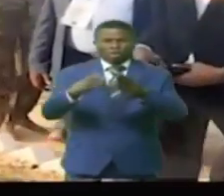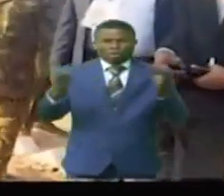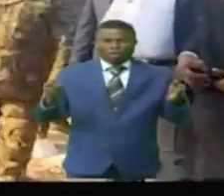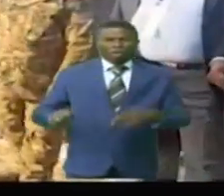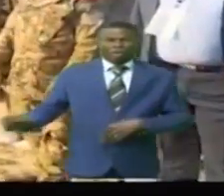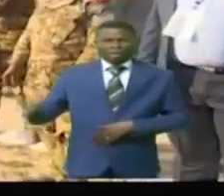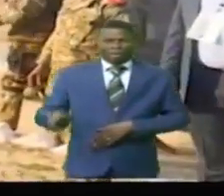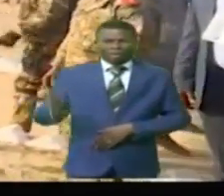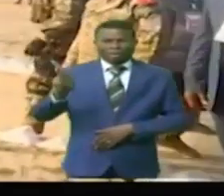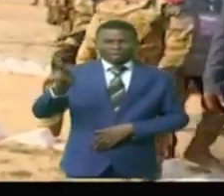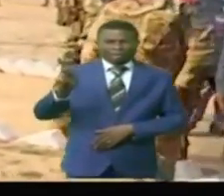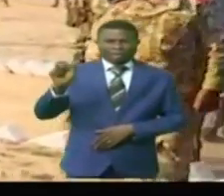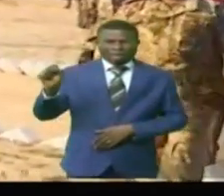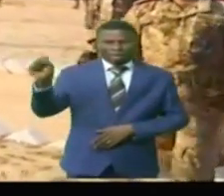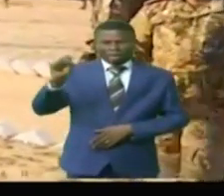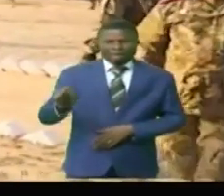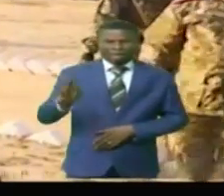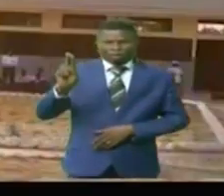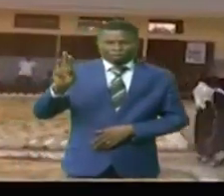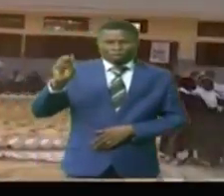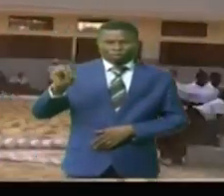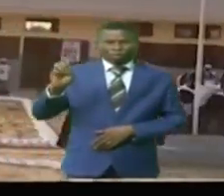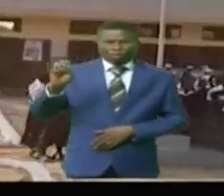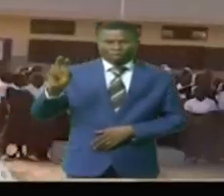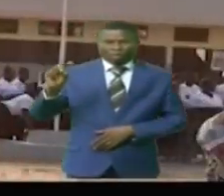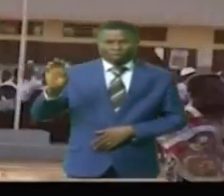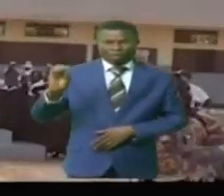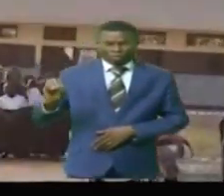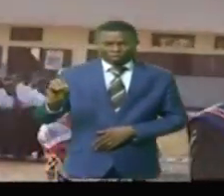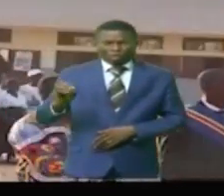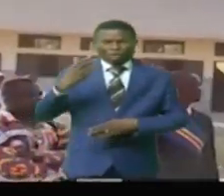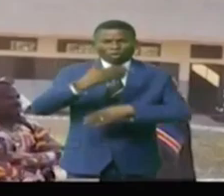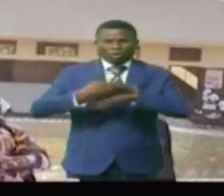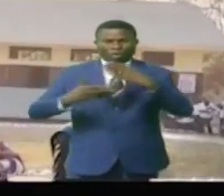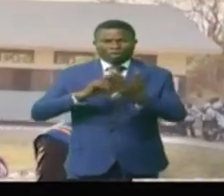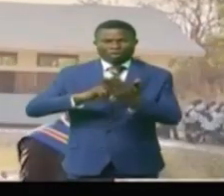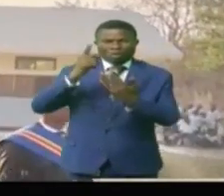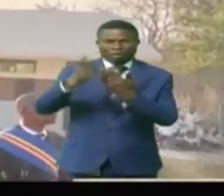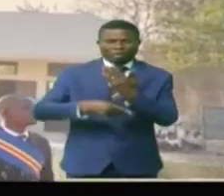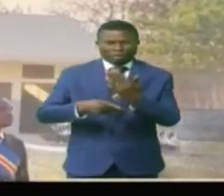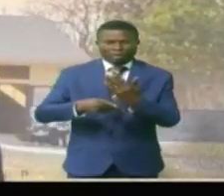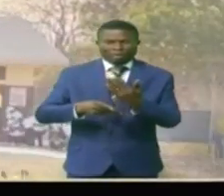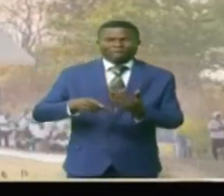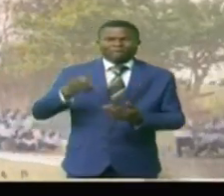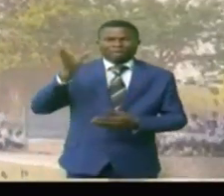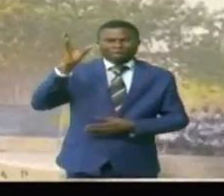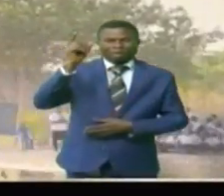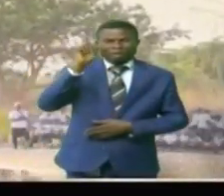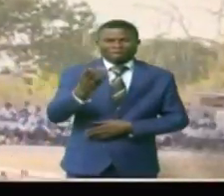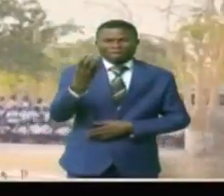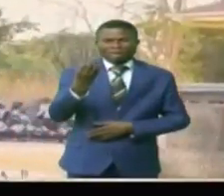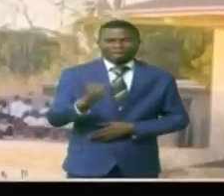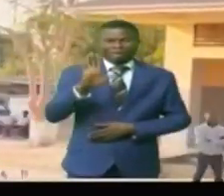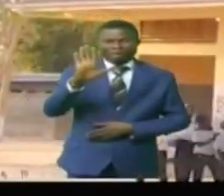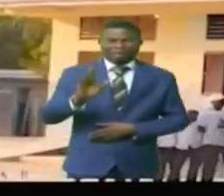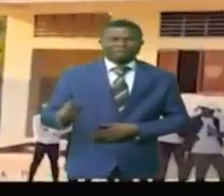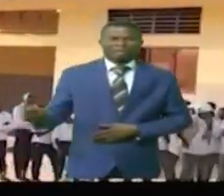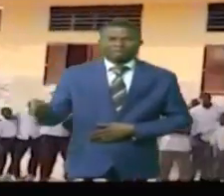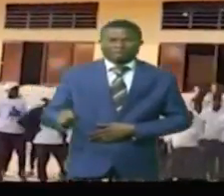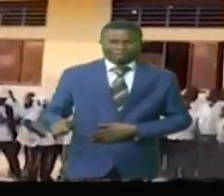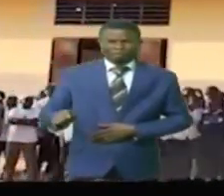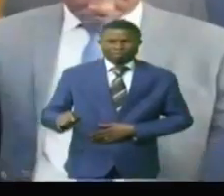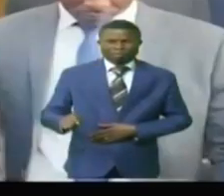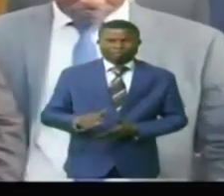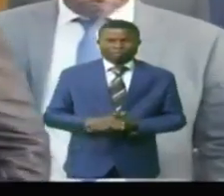territoire de Kasumeno, dans le Haut-Katanga, construite dans le cadre du programme de développement local des 145 territoires.